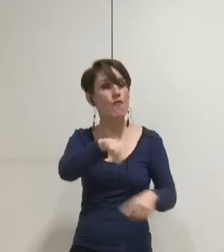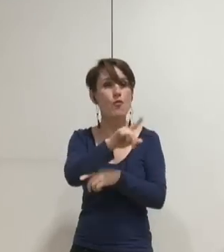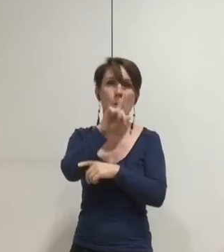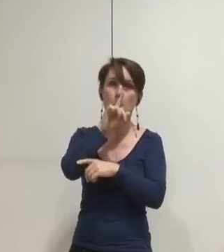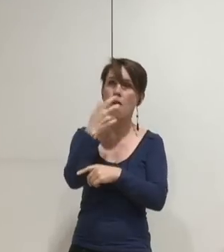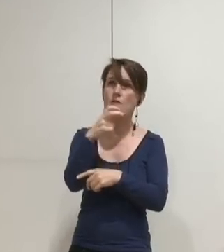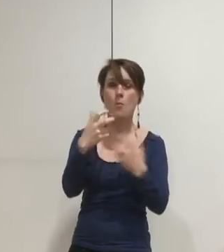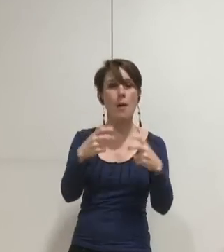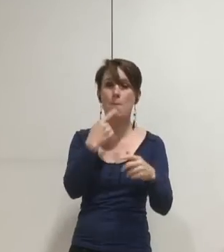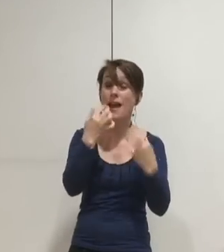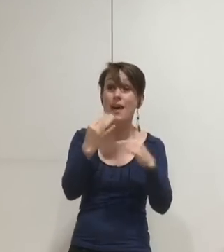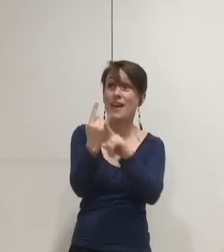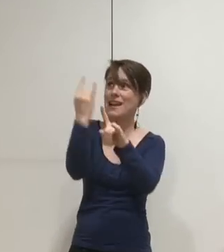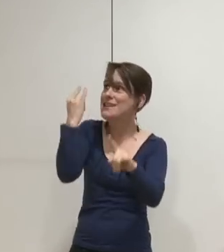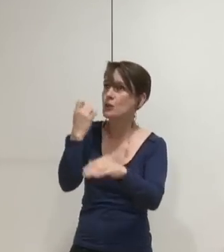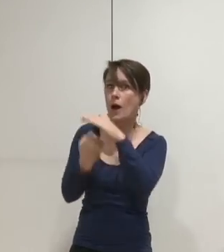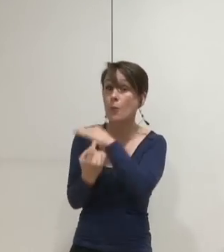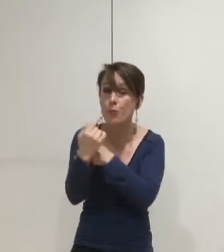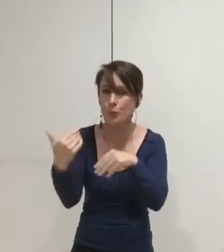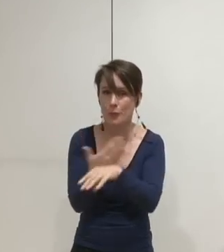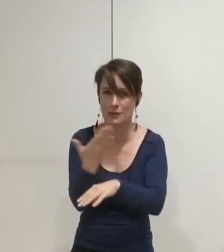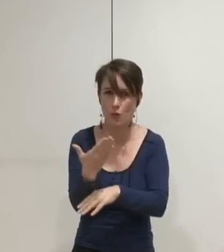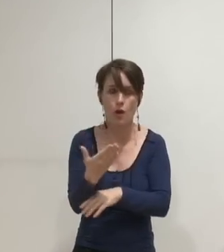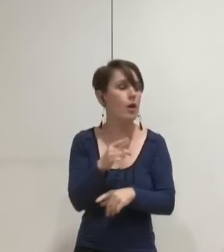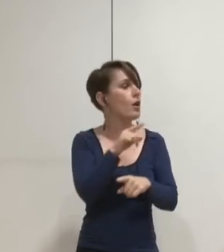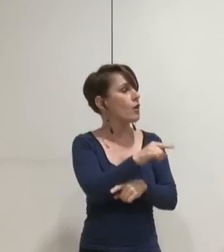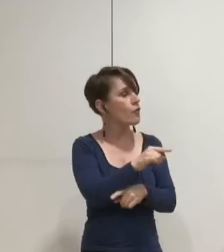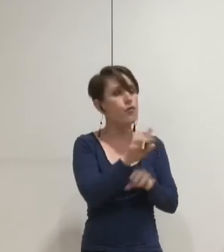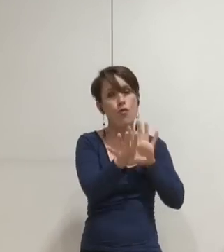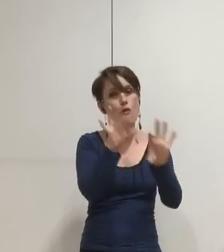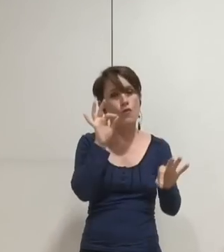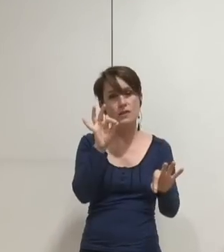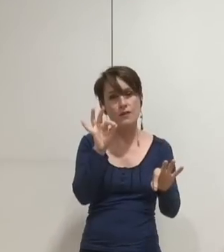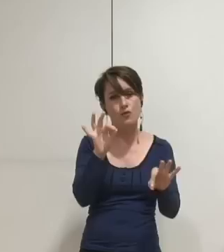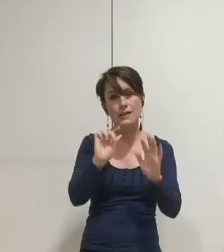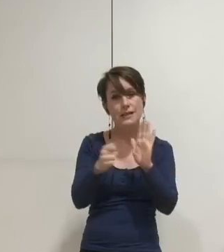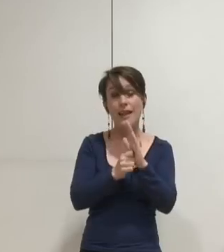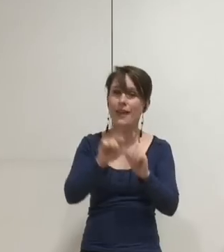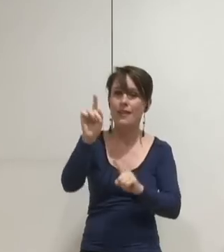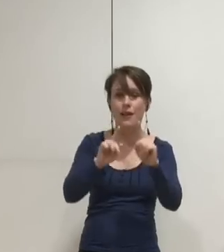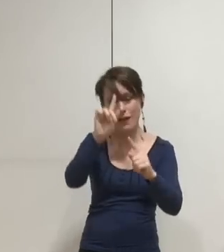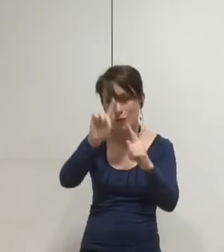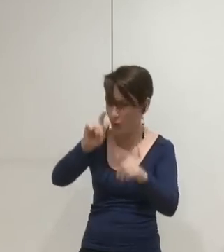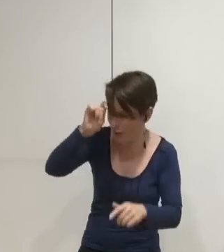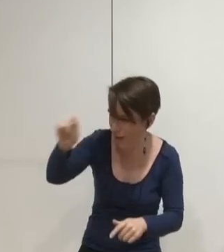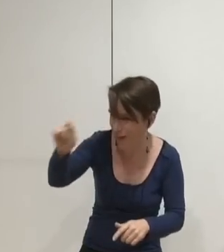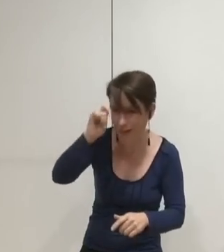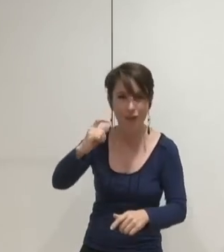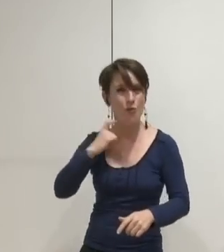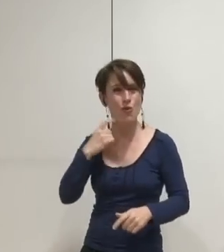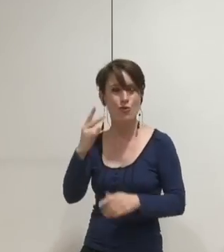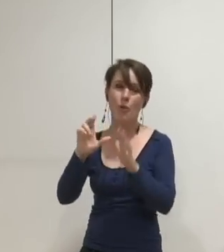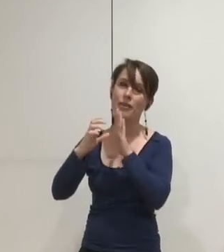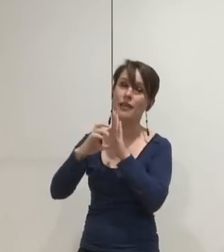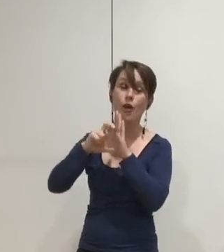le Maire cette journée de juin 1788 vous ne l'avez pas choisi sans doute pour honorer les notables manipulant le petit peuple de Grenoble ce qui la rend célèbre ce